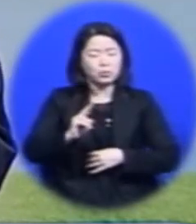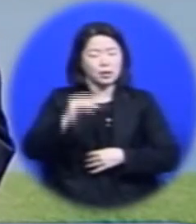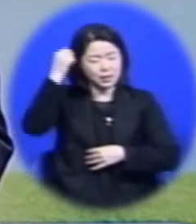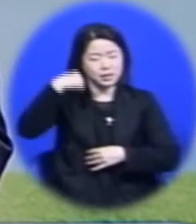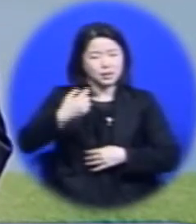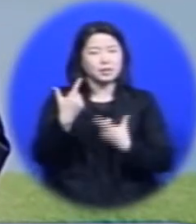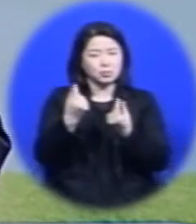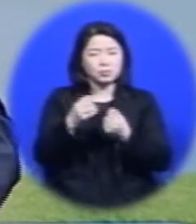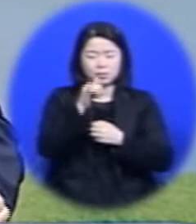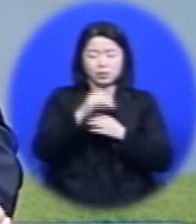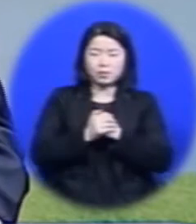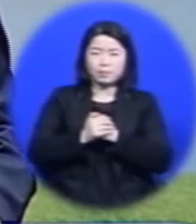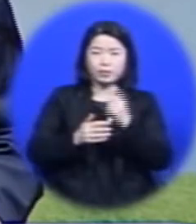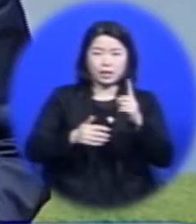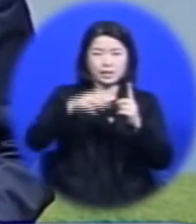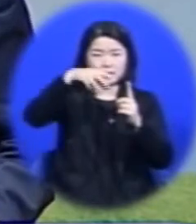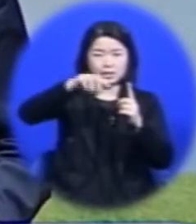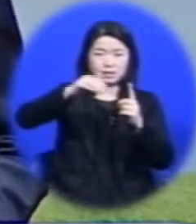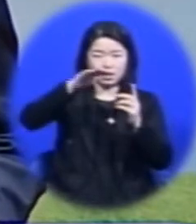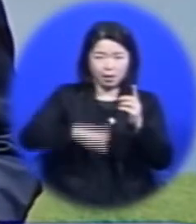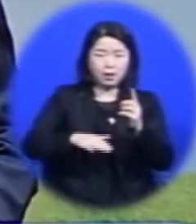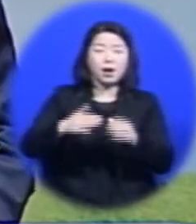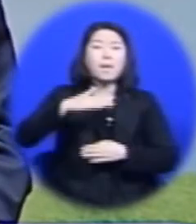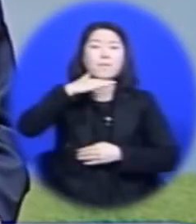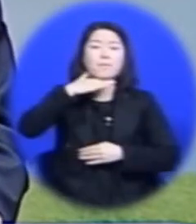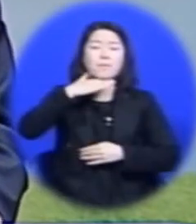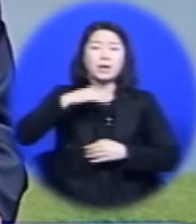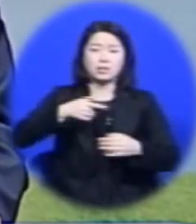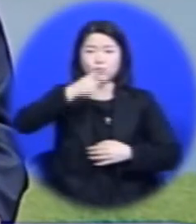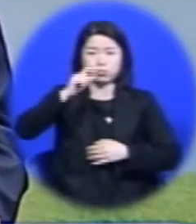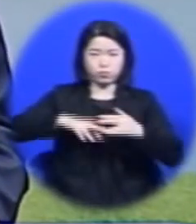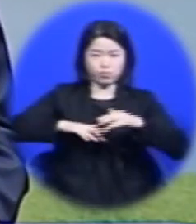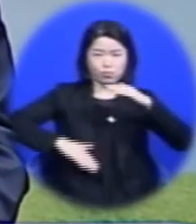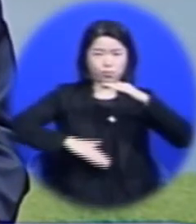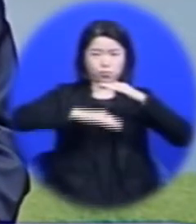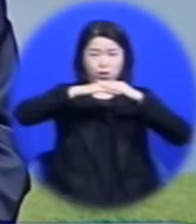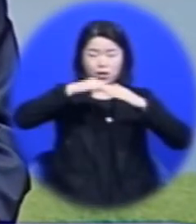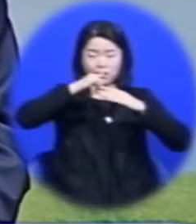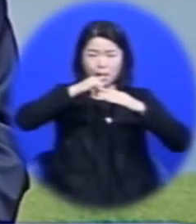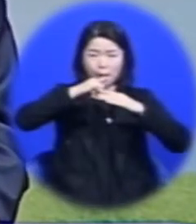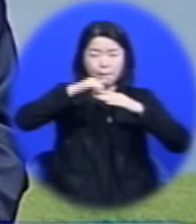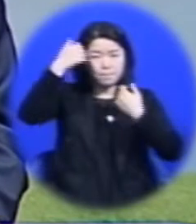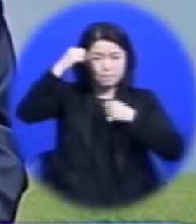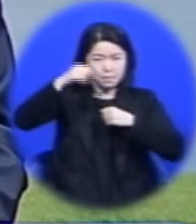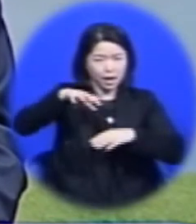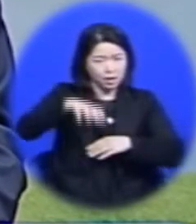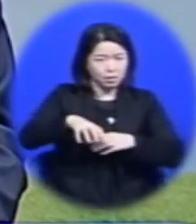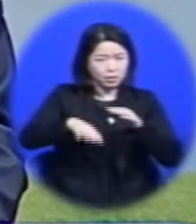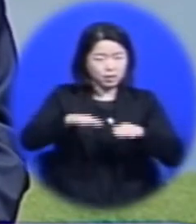되실겁니다 1 절 하반 절에 목까지 물이 찼습니다 발붙일 것이 없는 깊고 깊은 수렁에